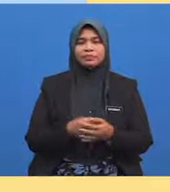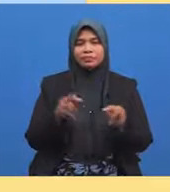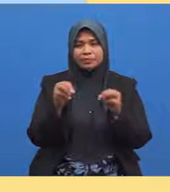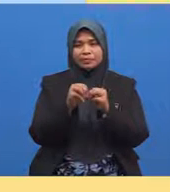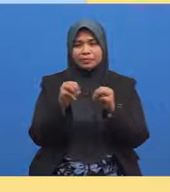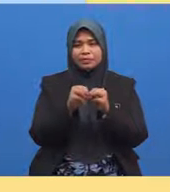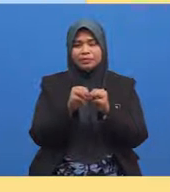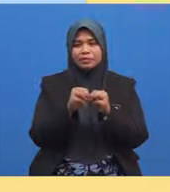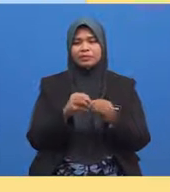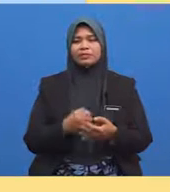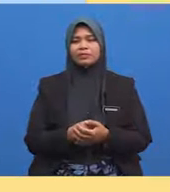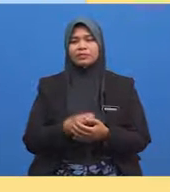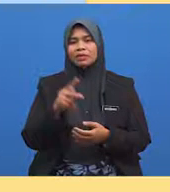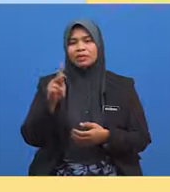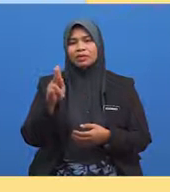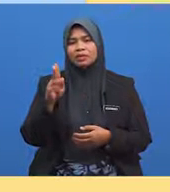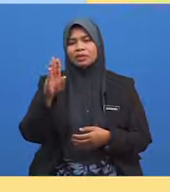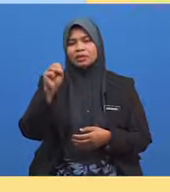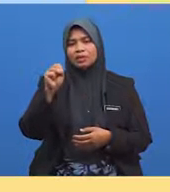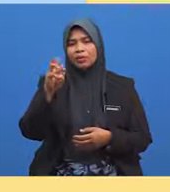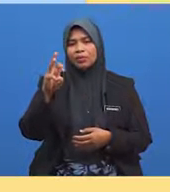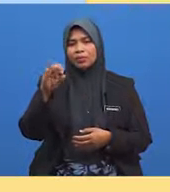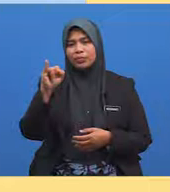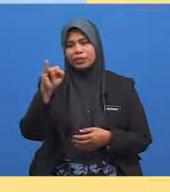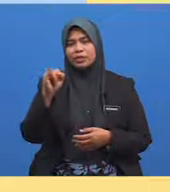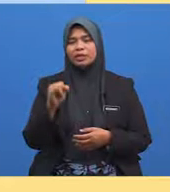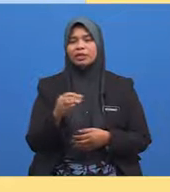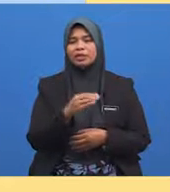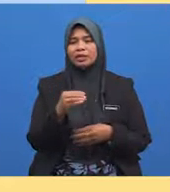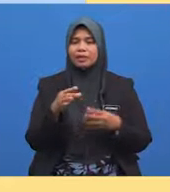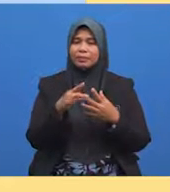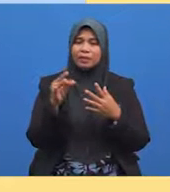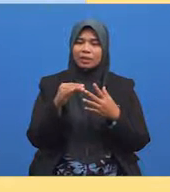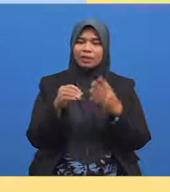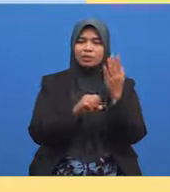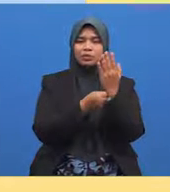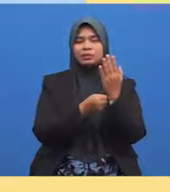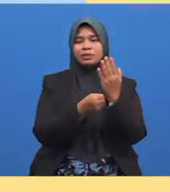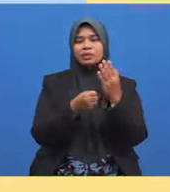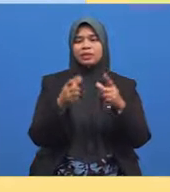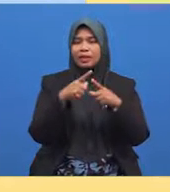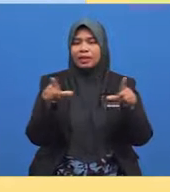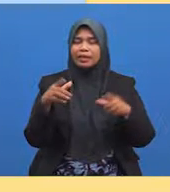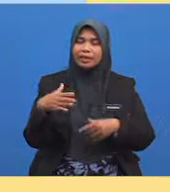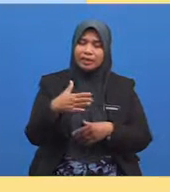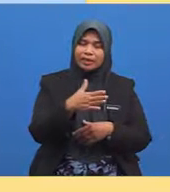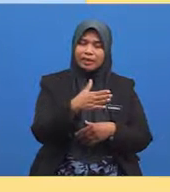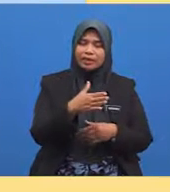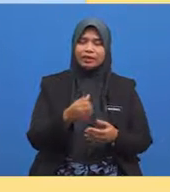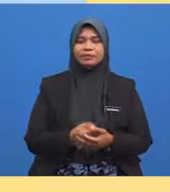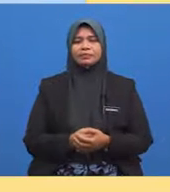kobis, sawi, serta pilihan sumber protein seperti ikan,